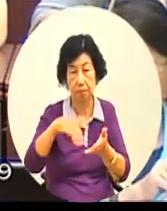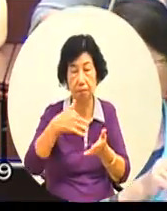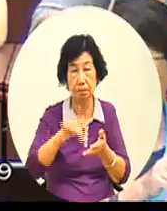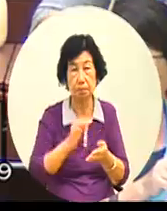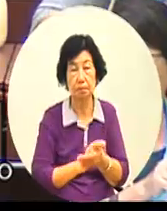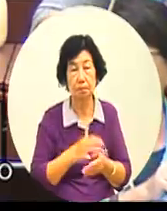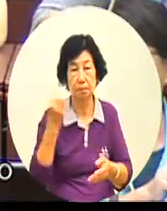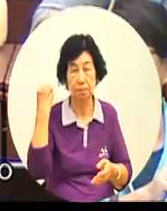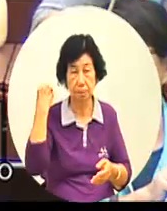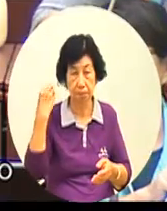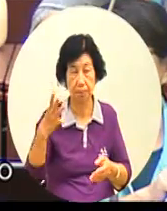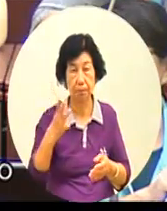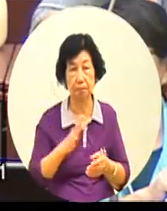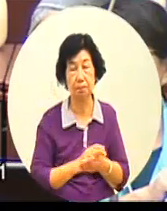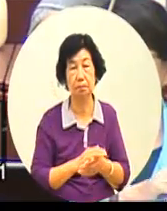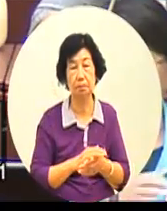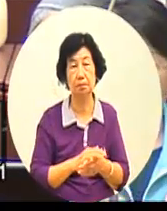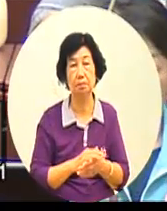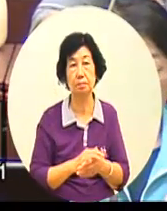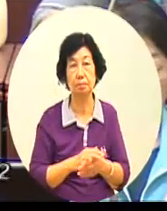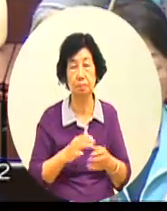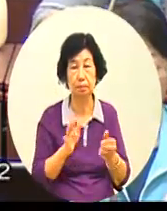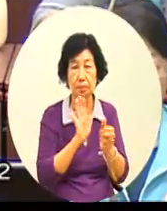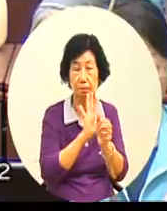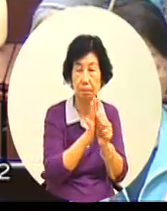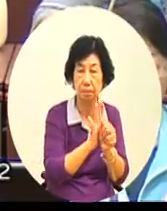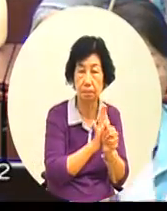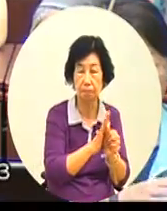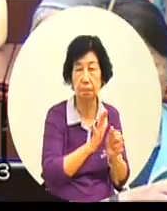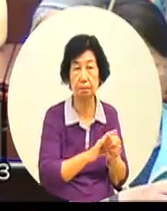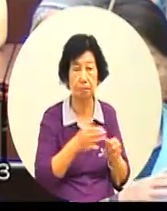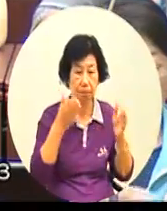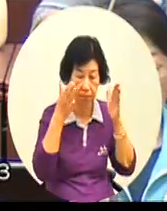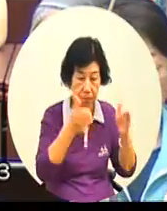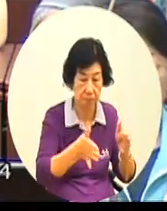的法上路之后，其实我们服务对象会扩增，所以